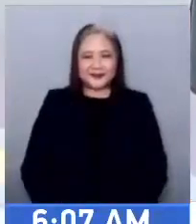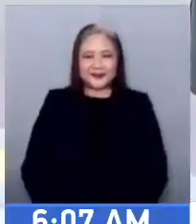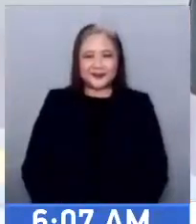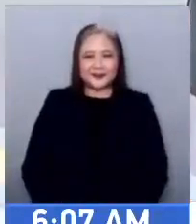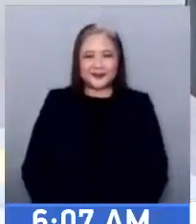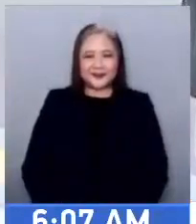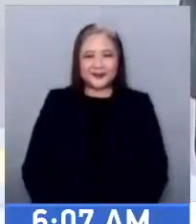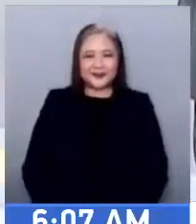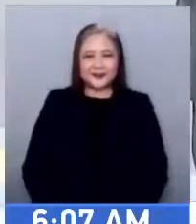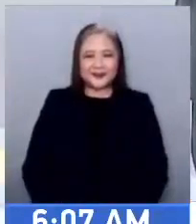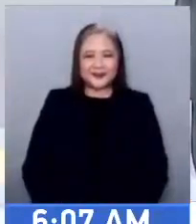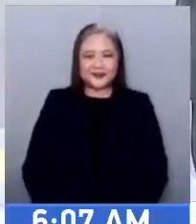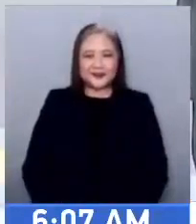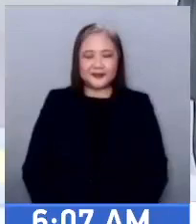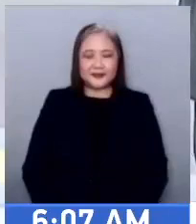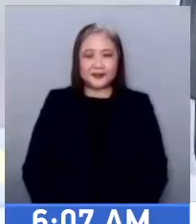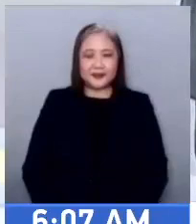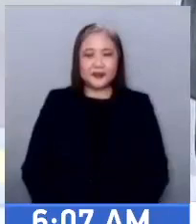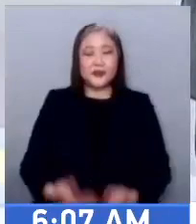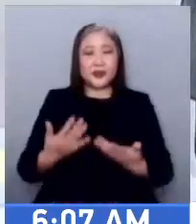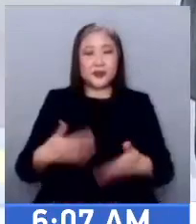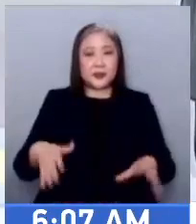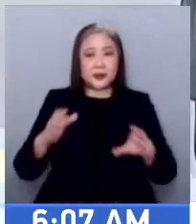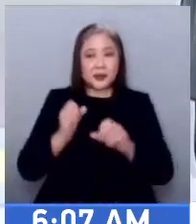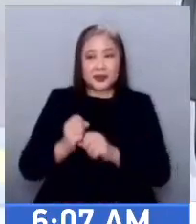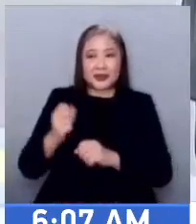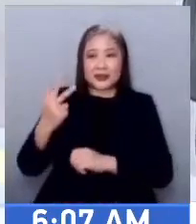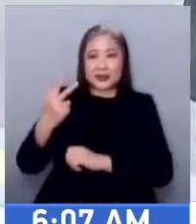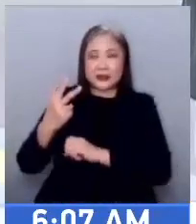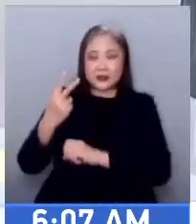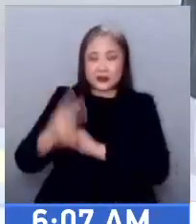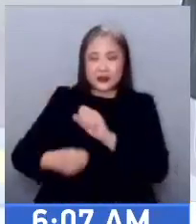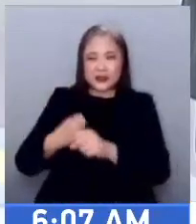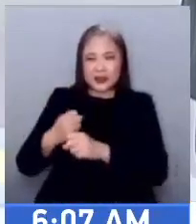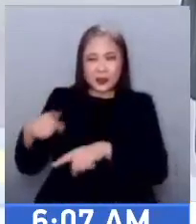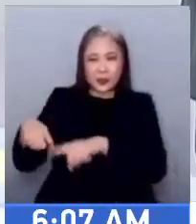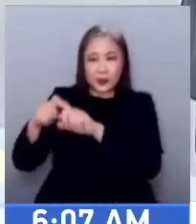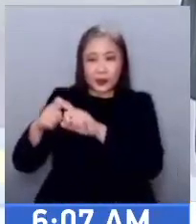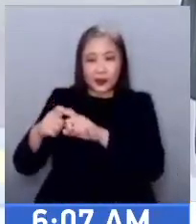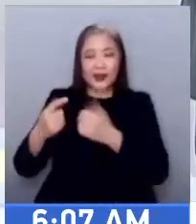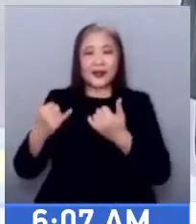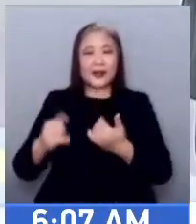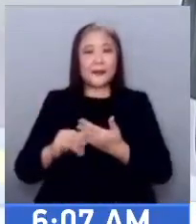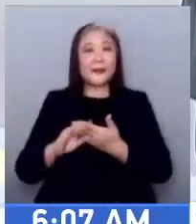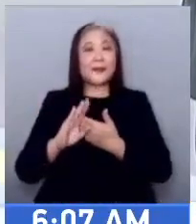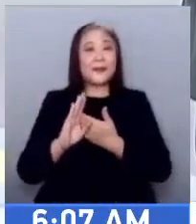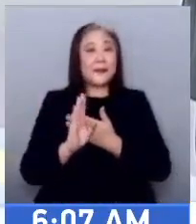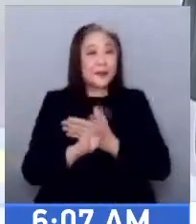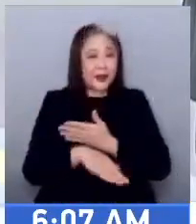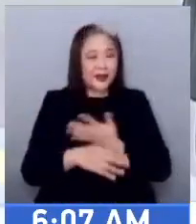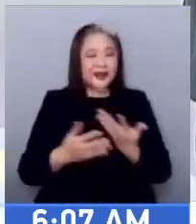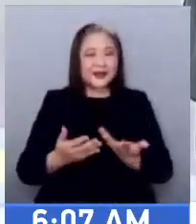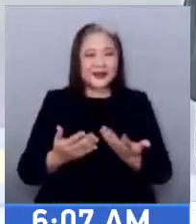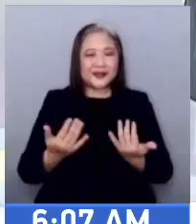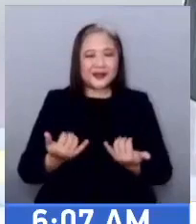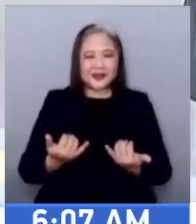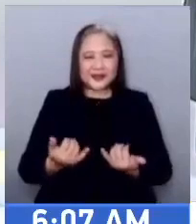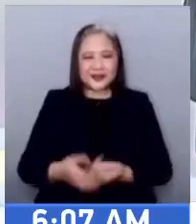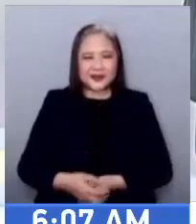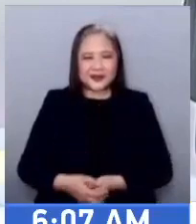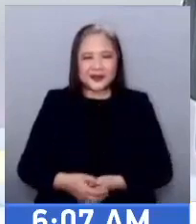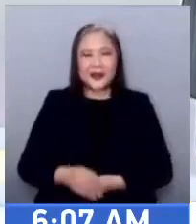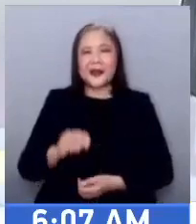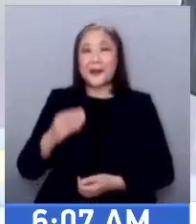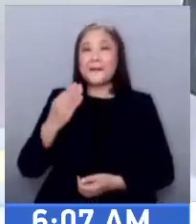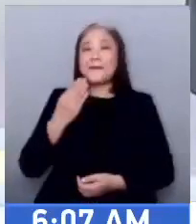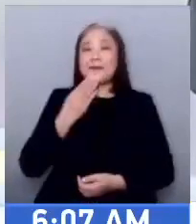Pagkatapos ng ilang taong hiatus dahil sa COVID-19 pandemic, balik yuhum o balik amangiti ng mga taga Bacolod para sa Masskara